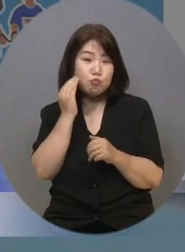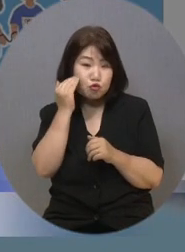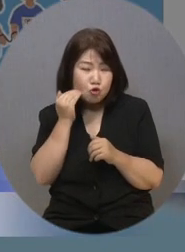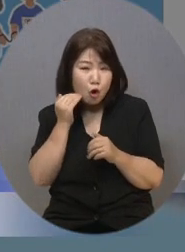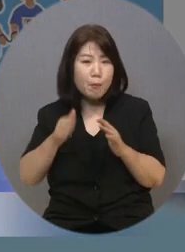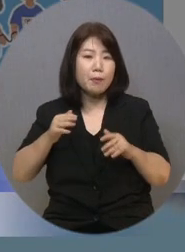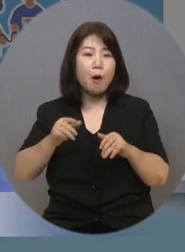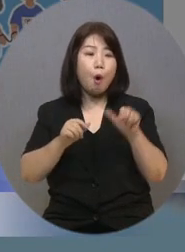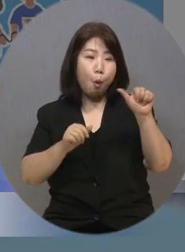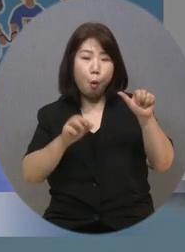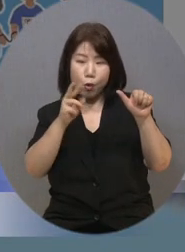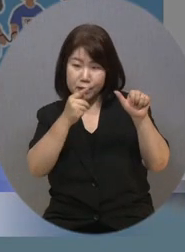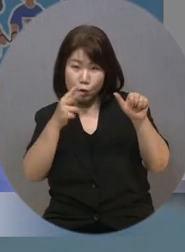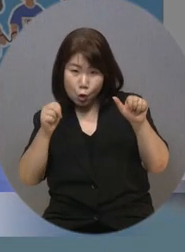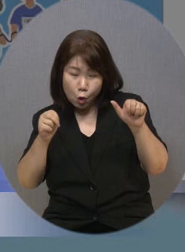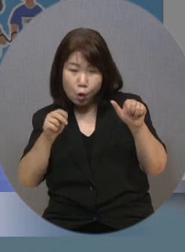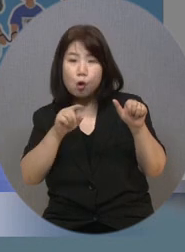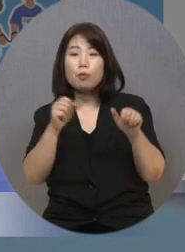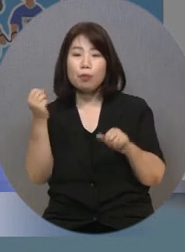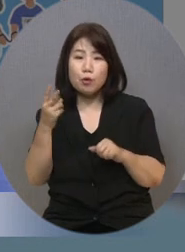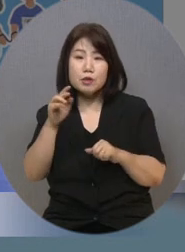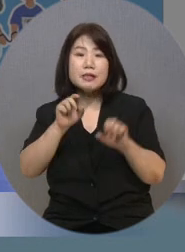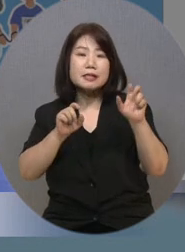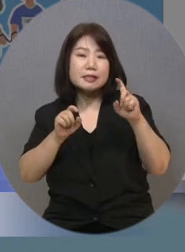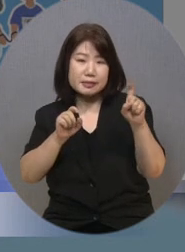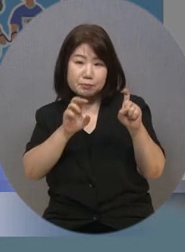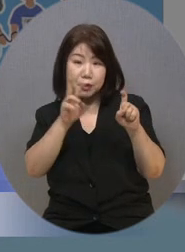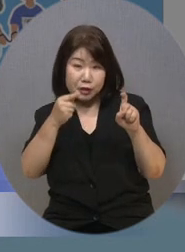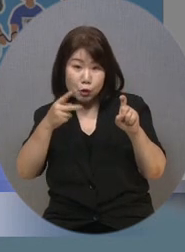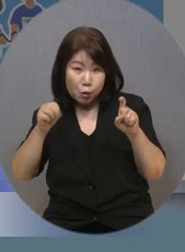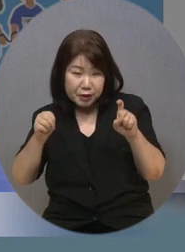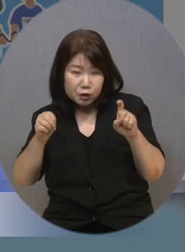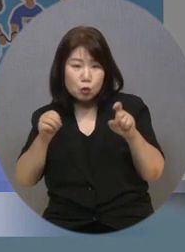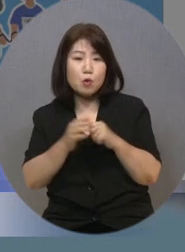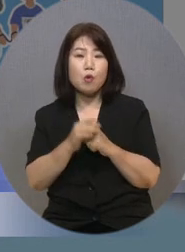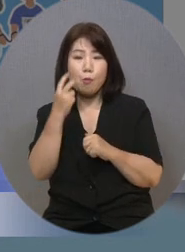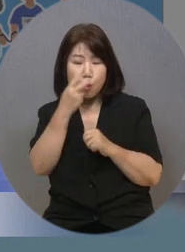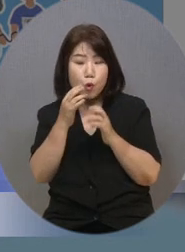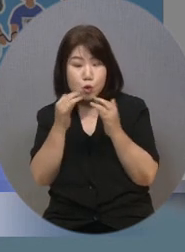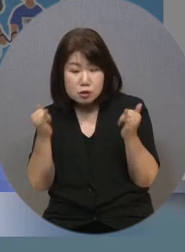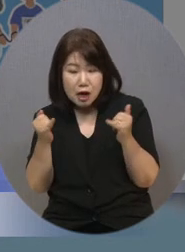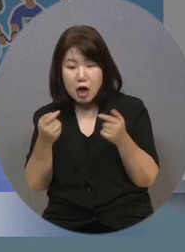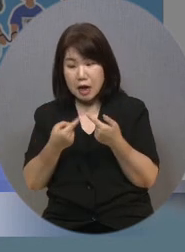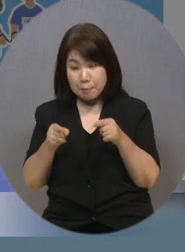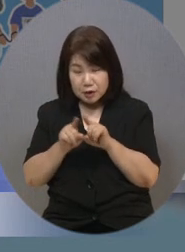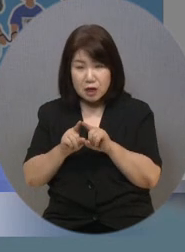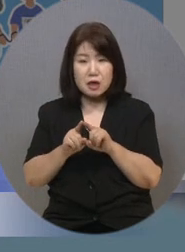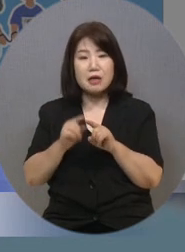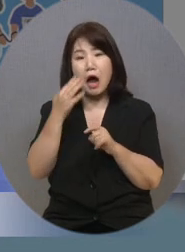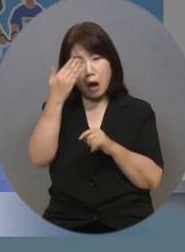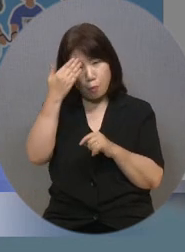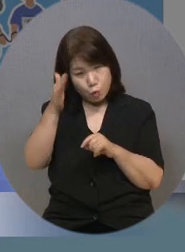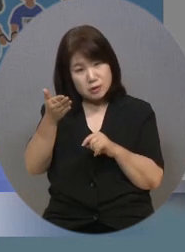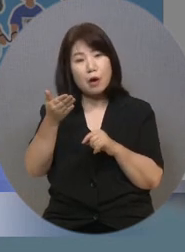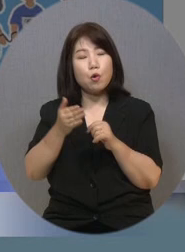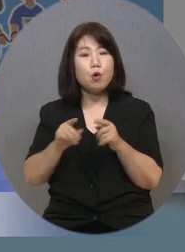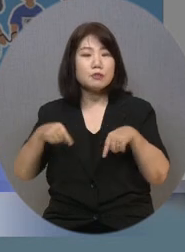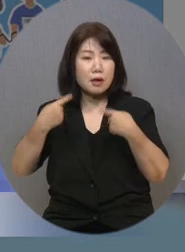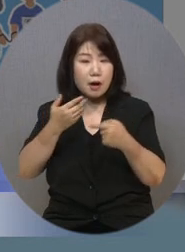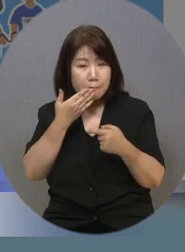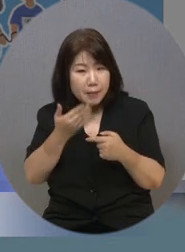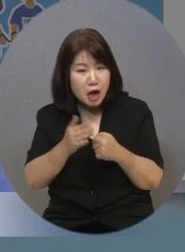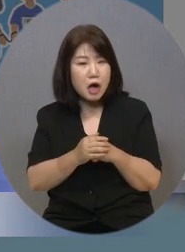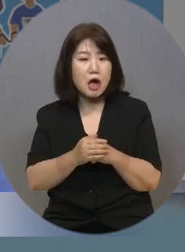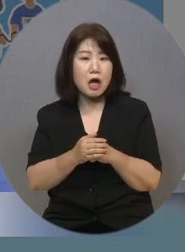10km 코스 등으로 구성되며 장애인과 보호자 초중고등생은 무료입니다 상가 인원은 8000명으로